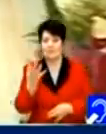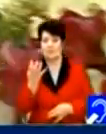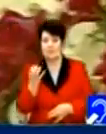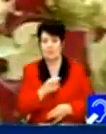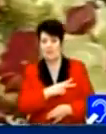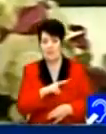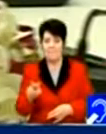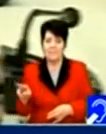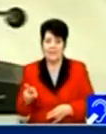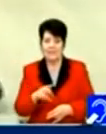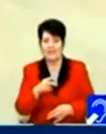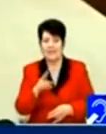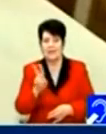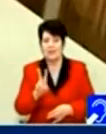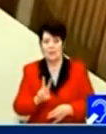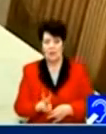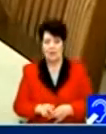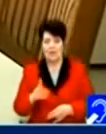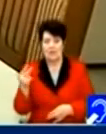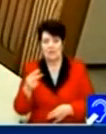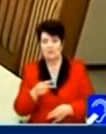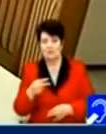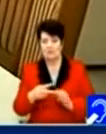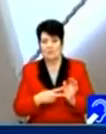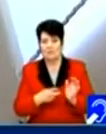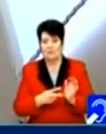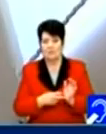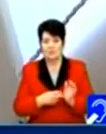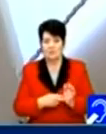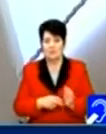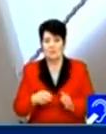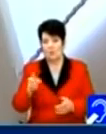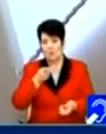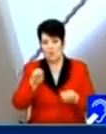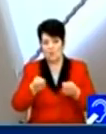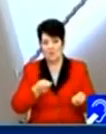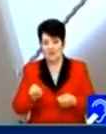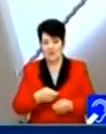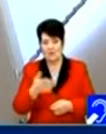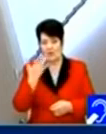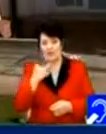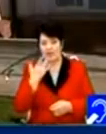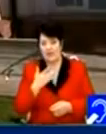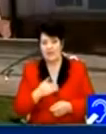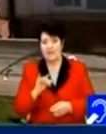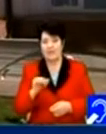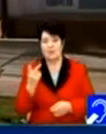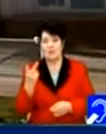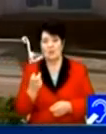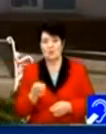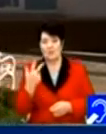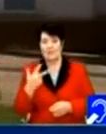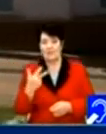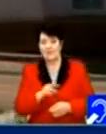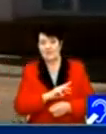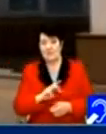de mii de dolari SUA. 270 de mii de dolari reprezintă donația Guvernului Statelor Unite, iar alte 230 de mii